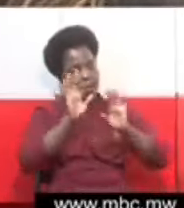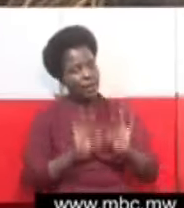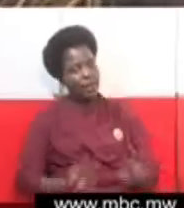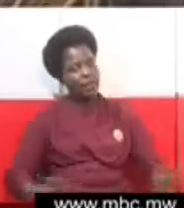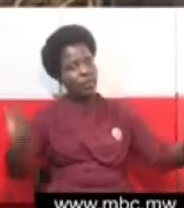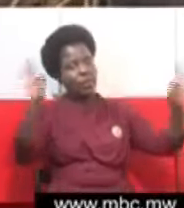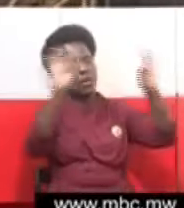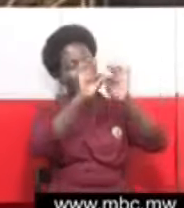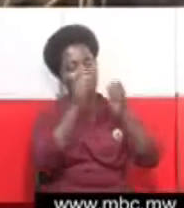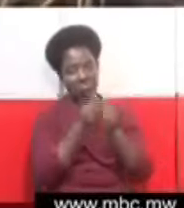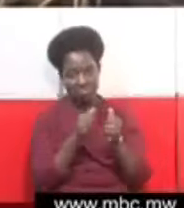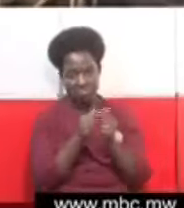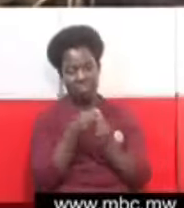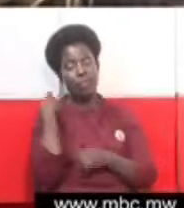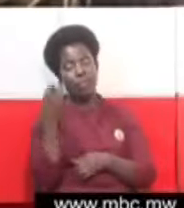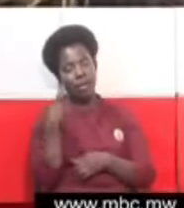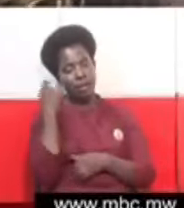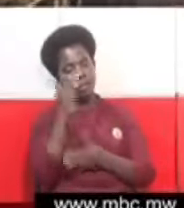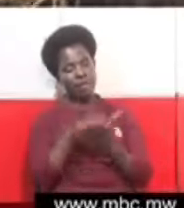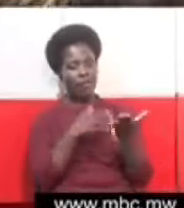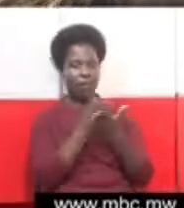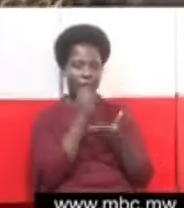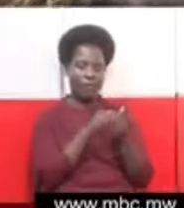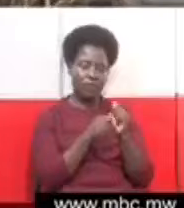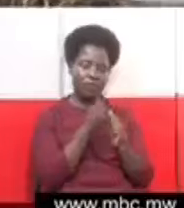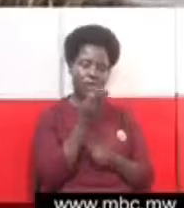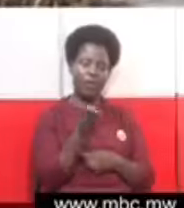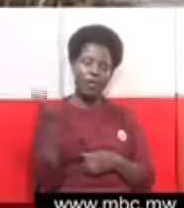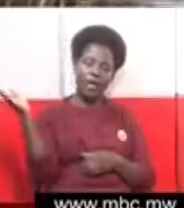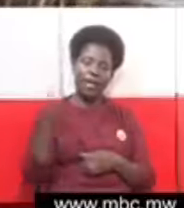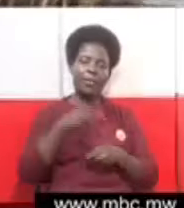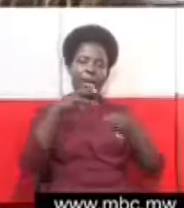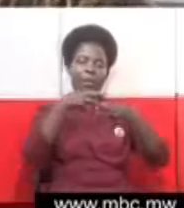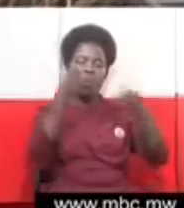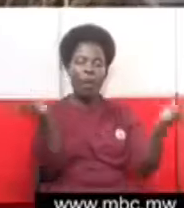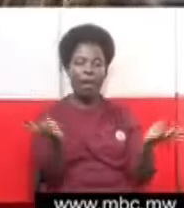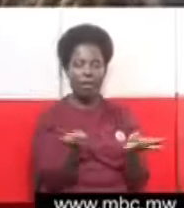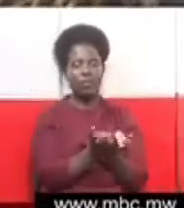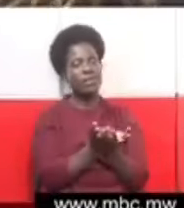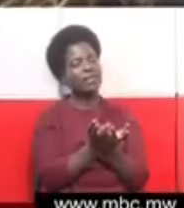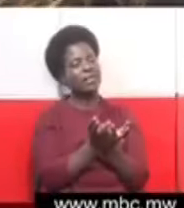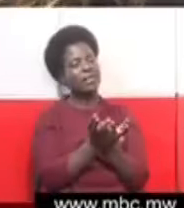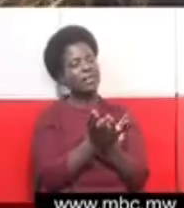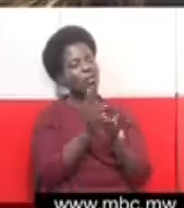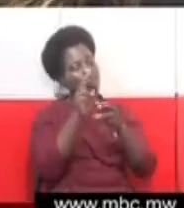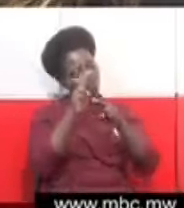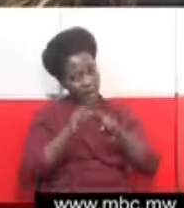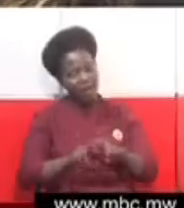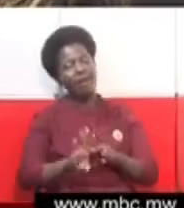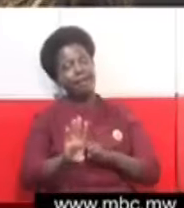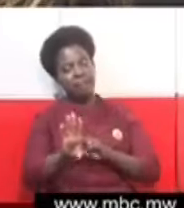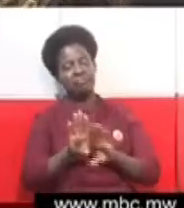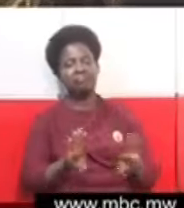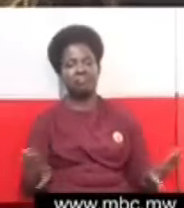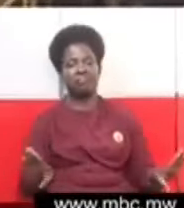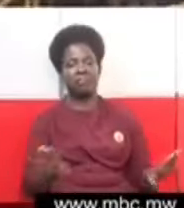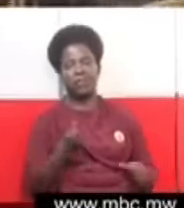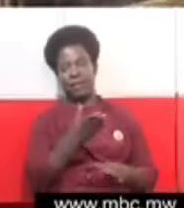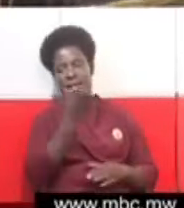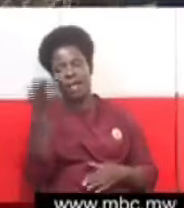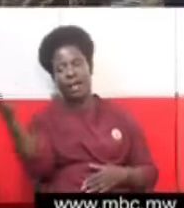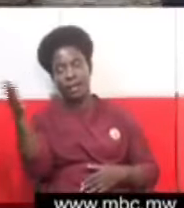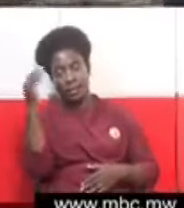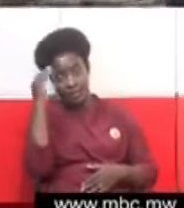Mavuto akusintha kwa nyengo anabwera pa dziko lapansi panopo kuzakhala wina aliyense akukhuzidwa kwambiri